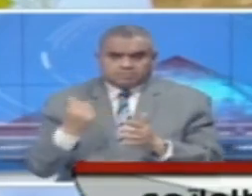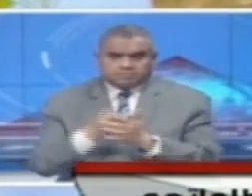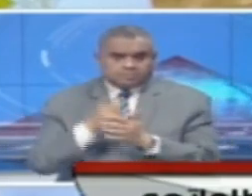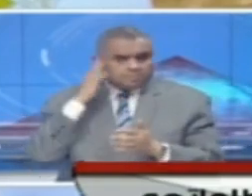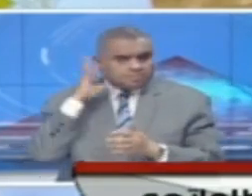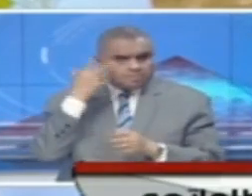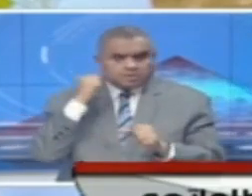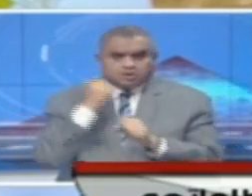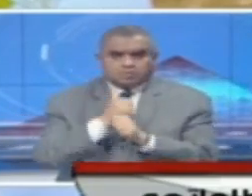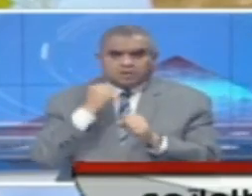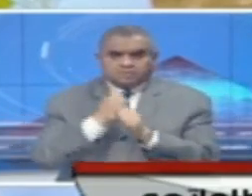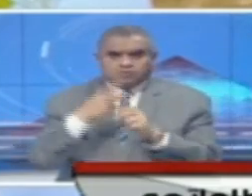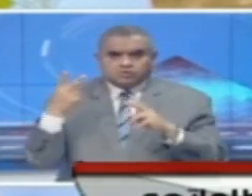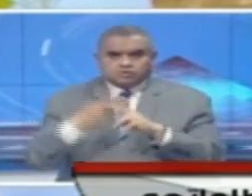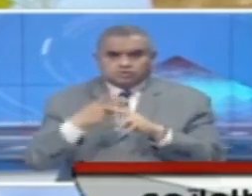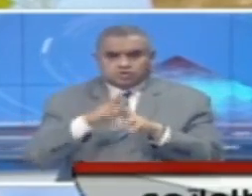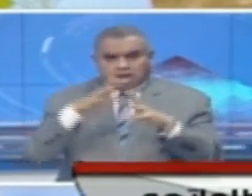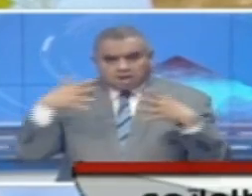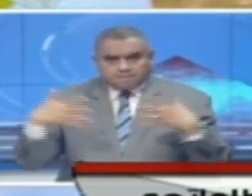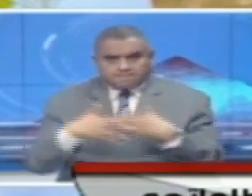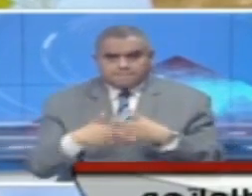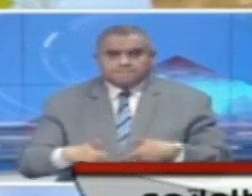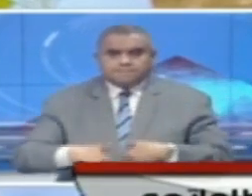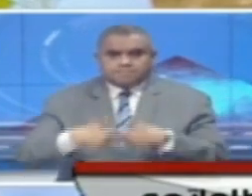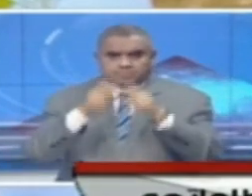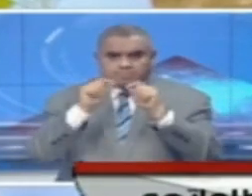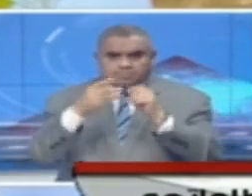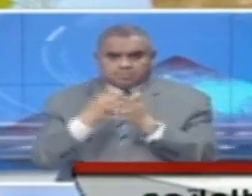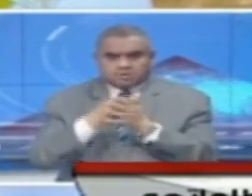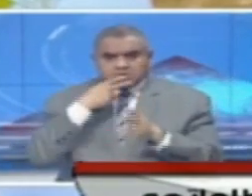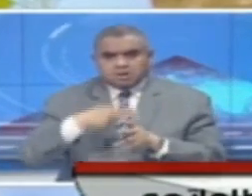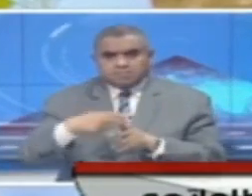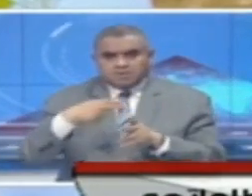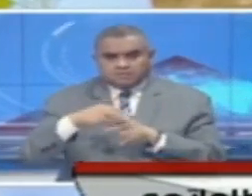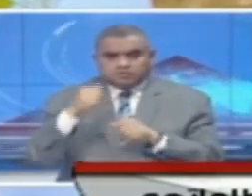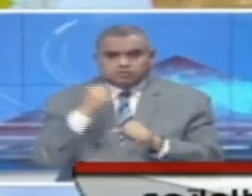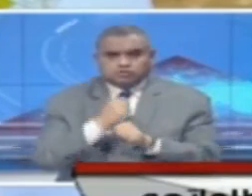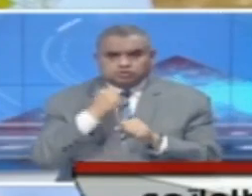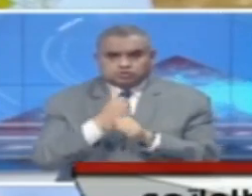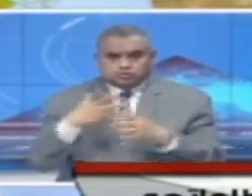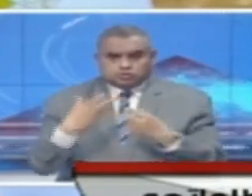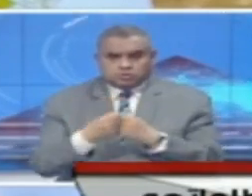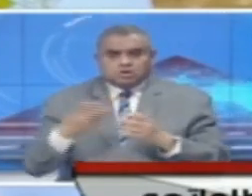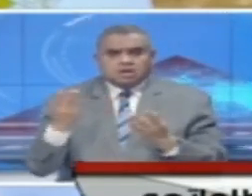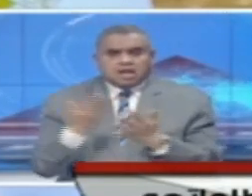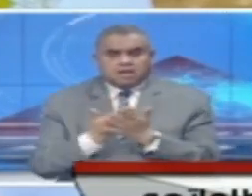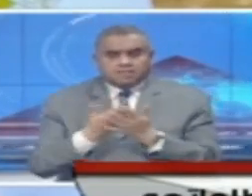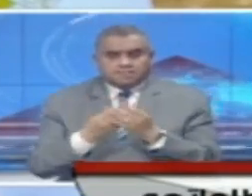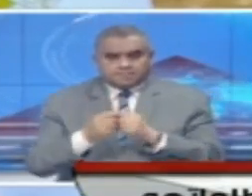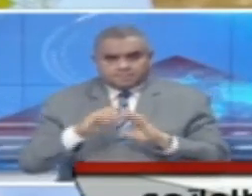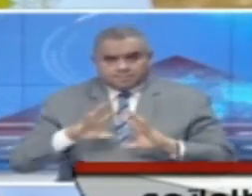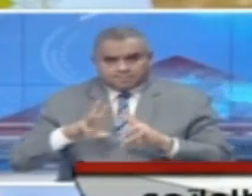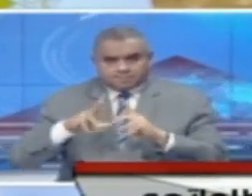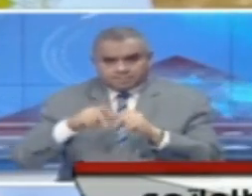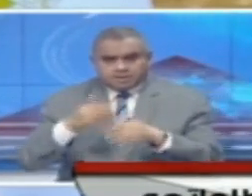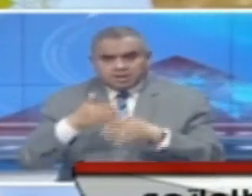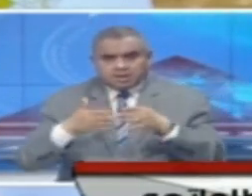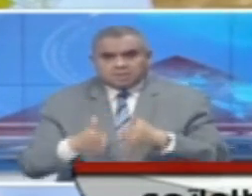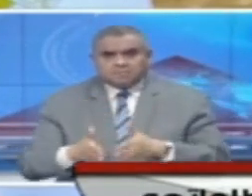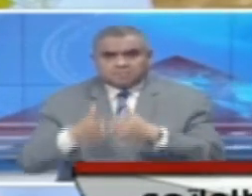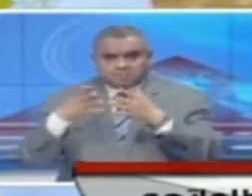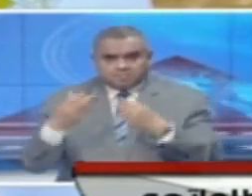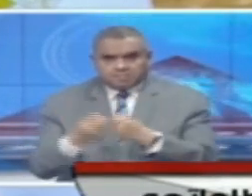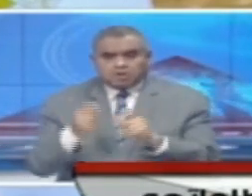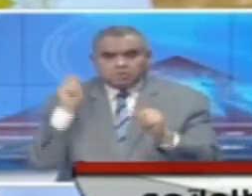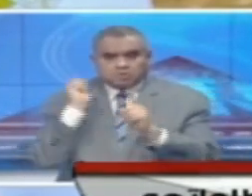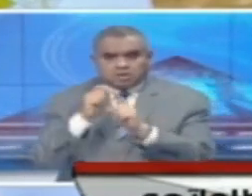ودعم شعبها العظيم للاستمرار في العمل والتطوير والبناء